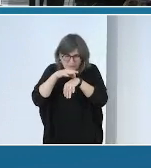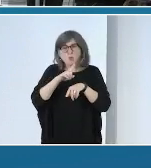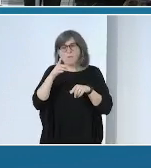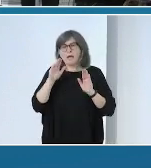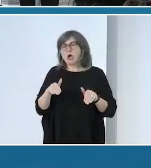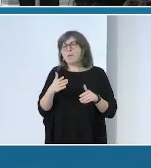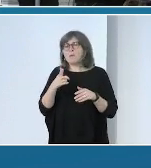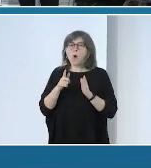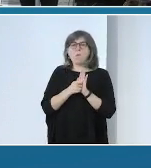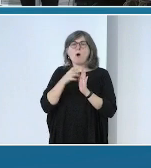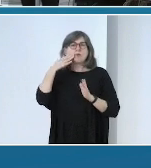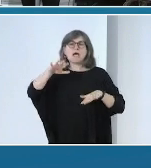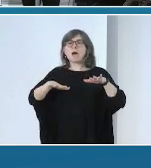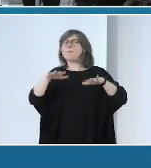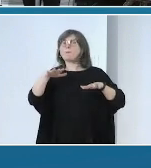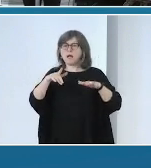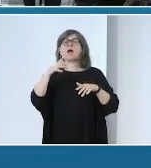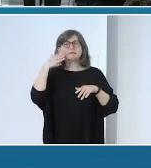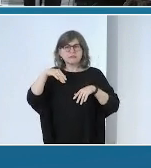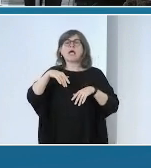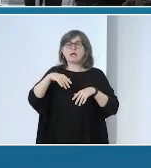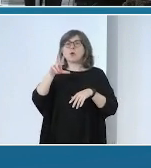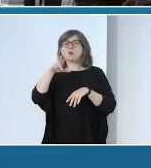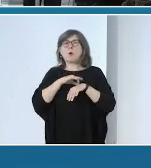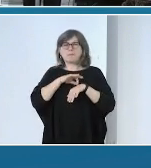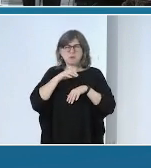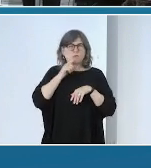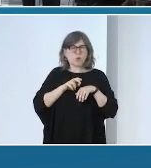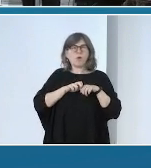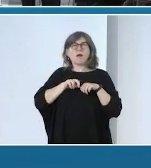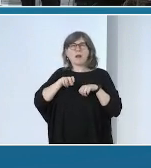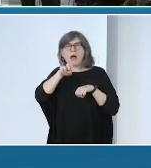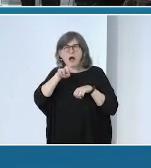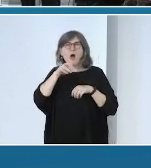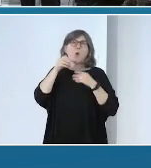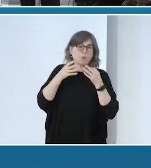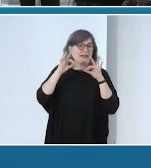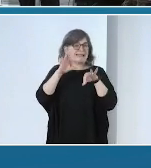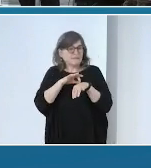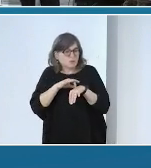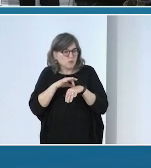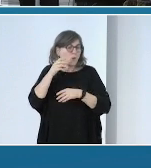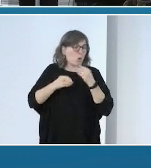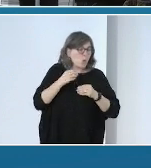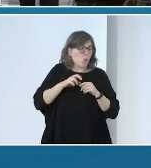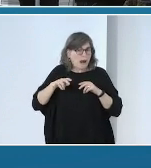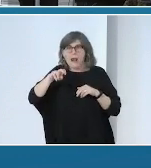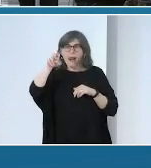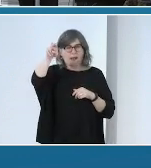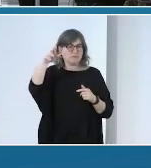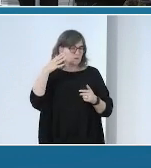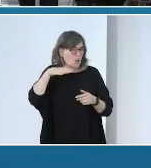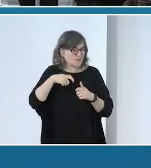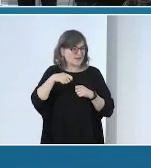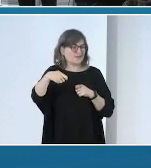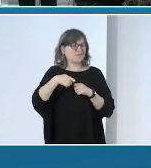Au bout d'un certain temps, on sait qu'on va mettre 3 minutes ou 10 minutes pour venir du métro jusqu'ici. Voilà. Et